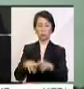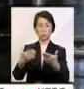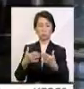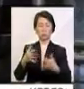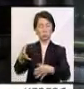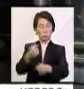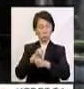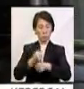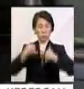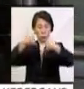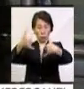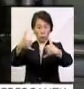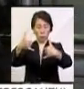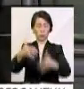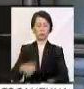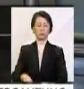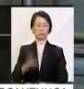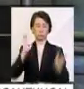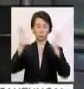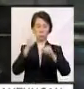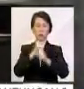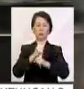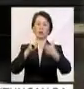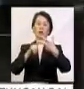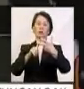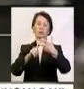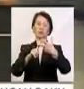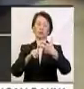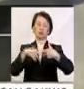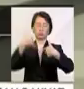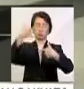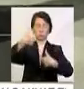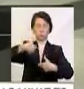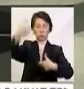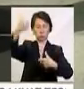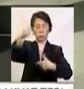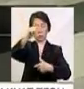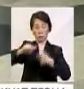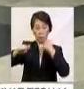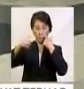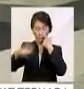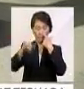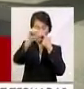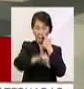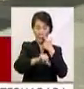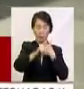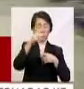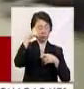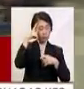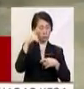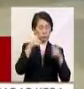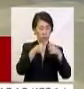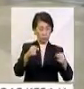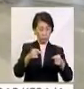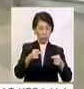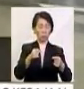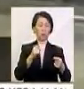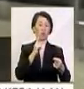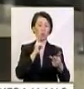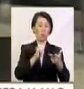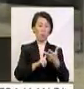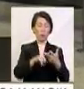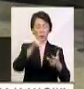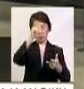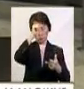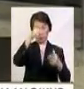Cup. Malaysia meraih tempat ketiga di kejohanan trofi juara-juara Asia selepas menumpaskan Jepun 3-2 di Oman, manakala India